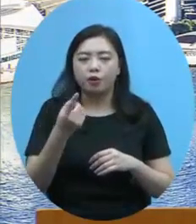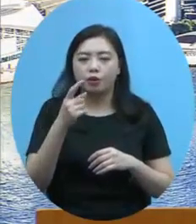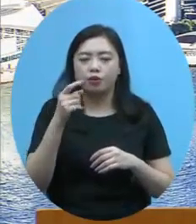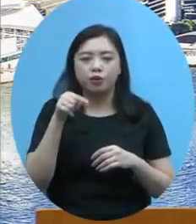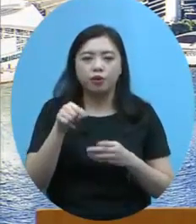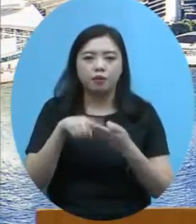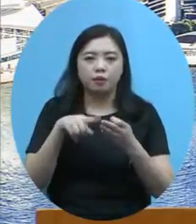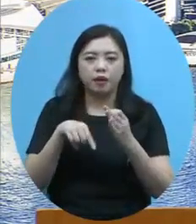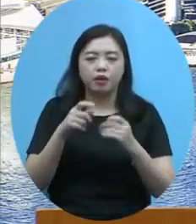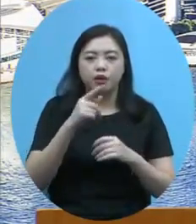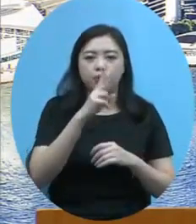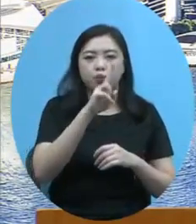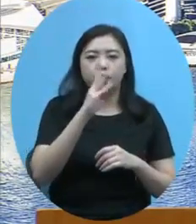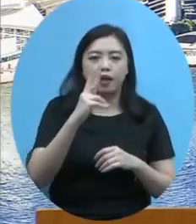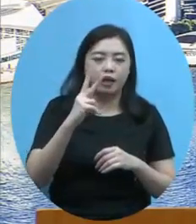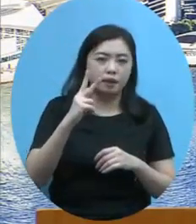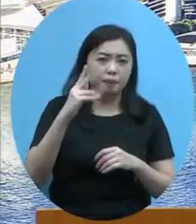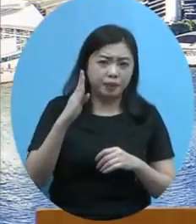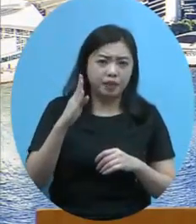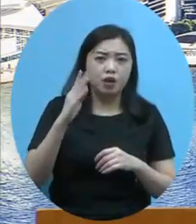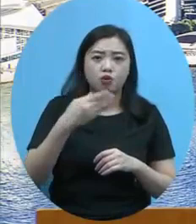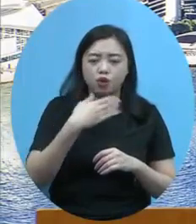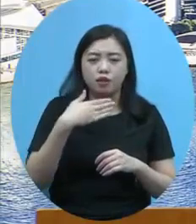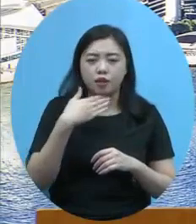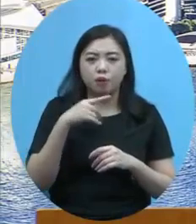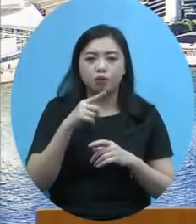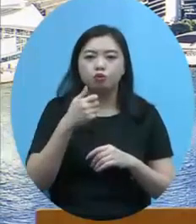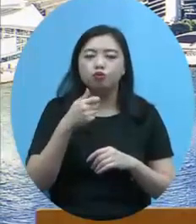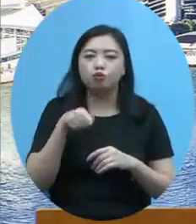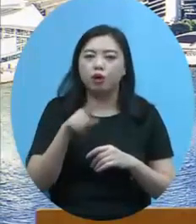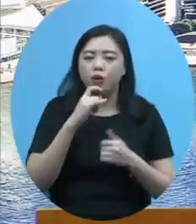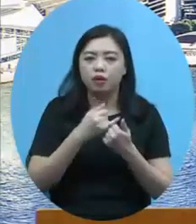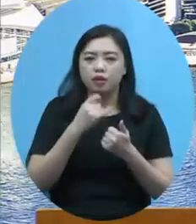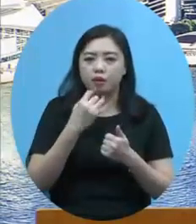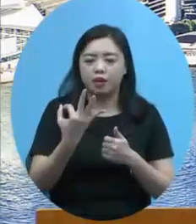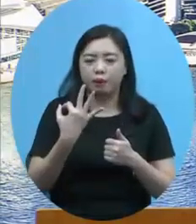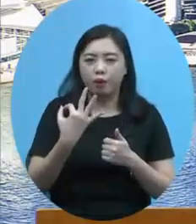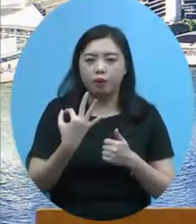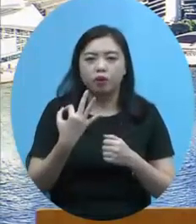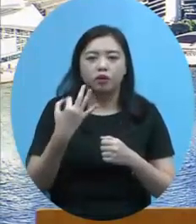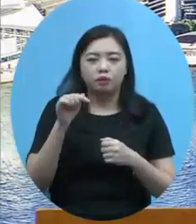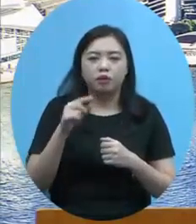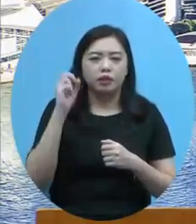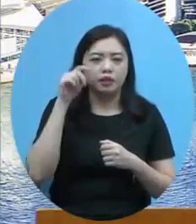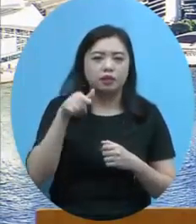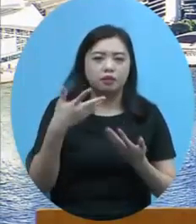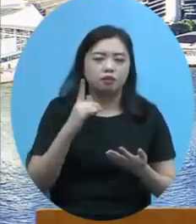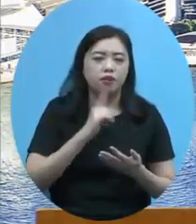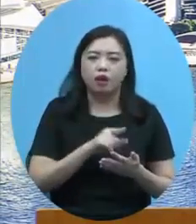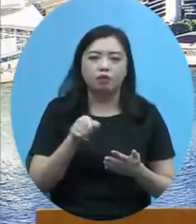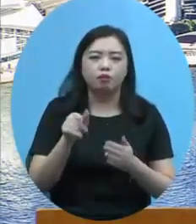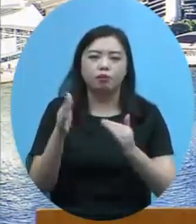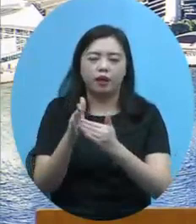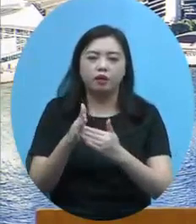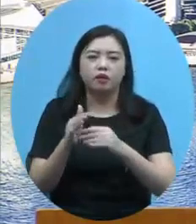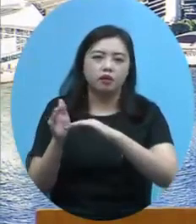UKB 上晝班咧係有3個學生係陽性嘅，咁我哋都建議呢一班咧喺呢個禮拜係停課啦。